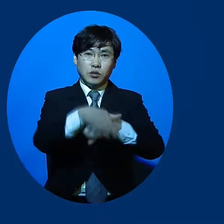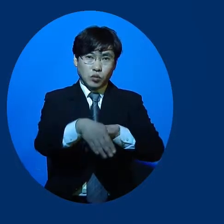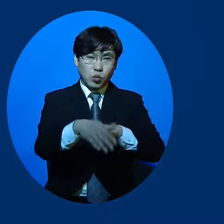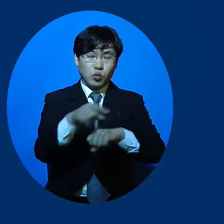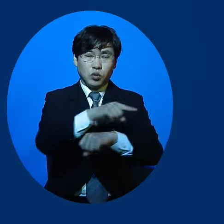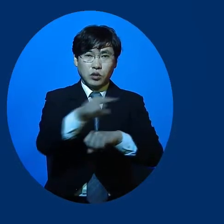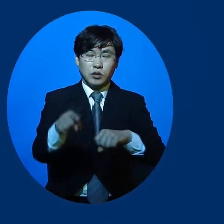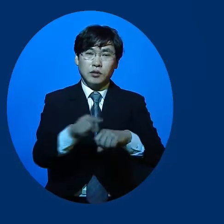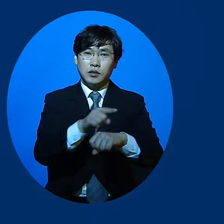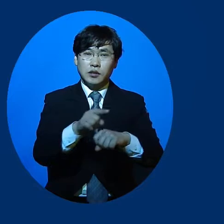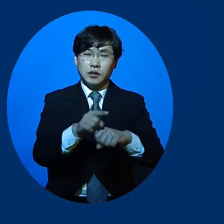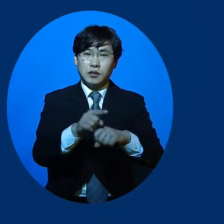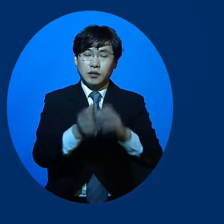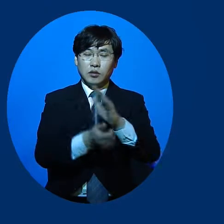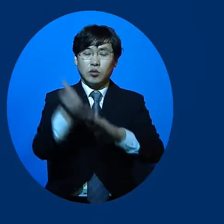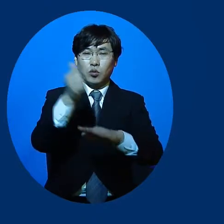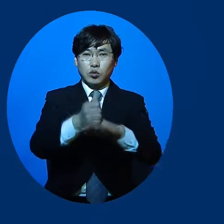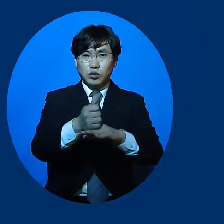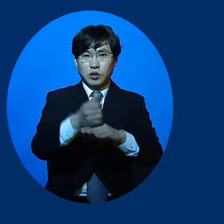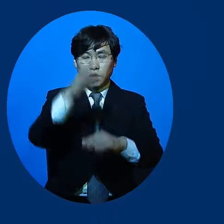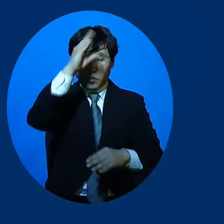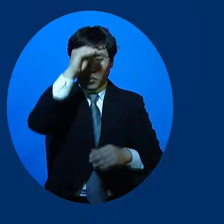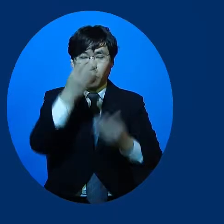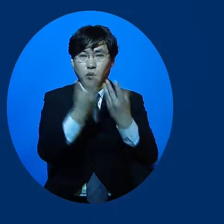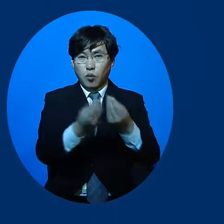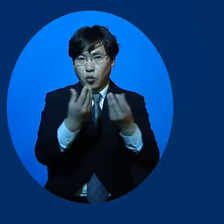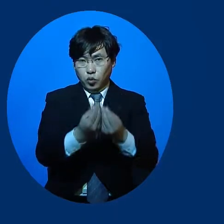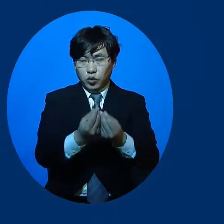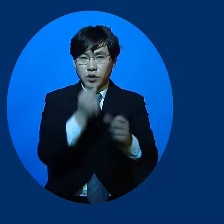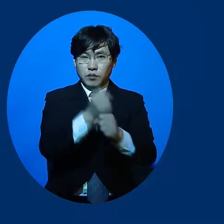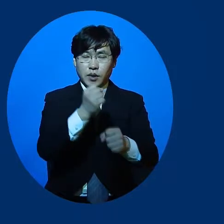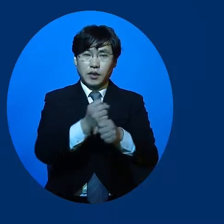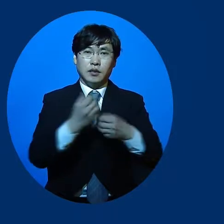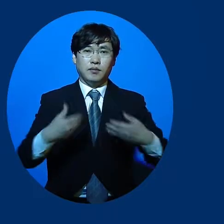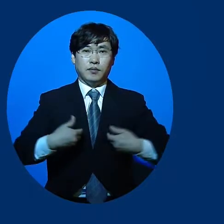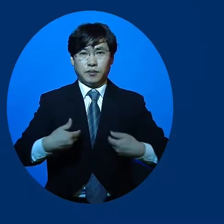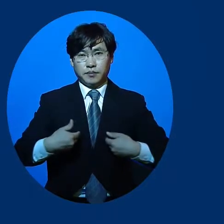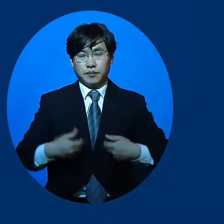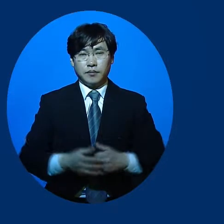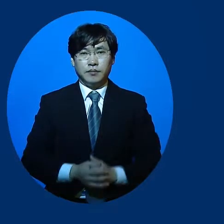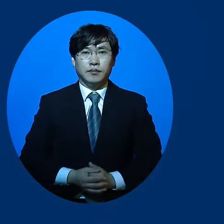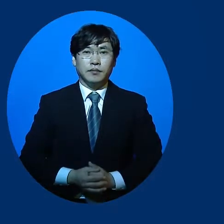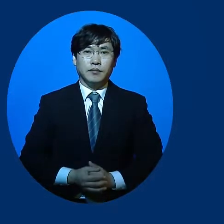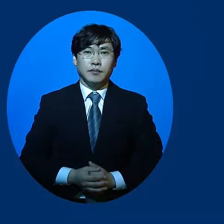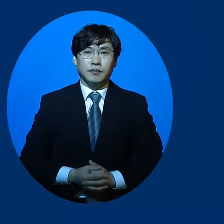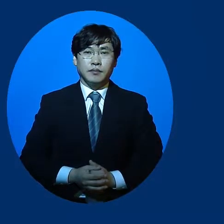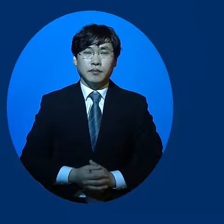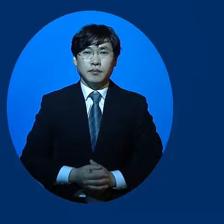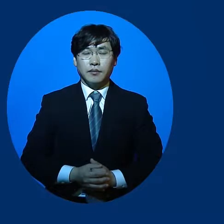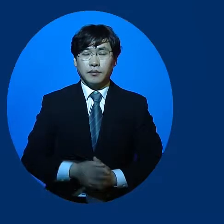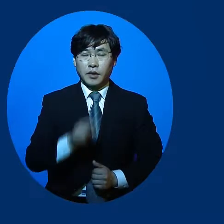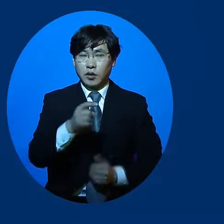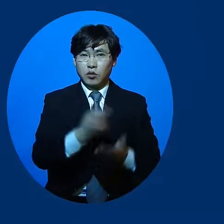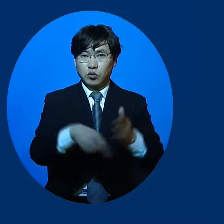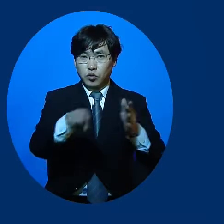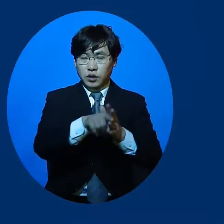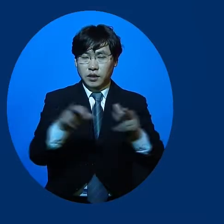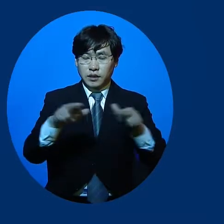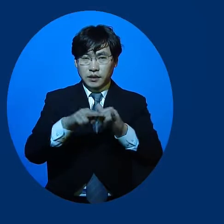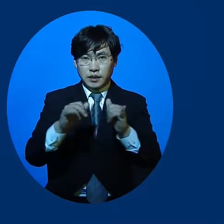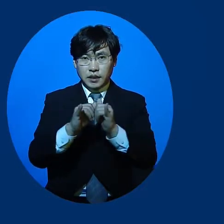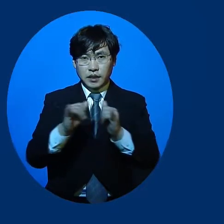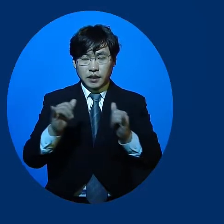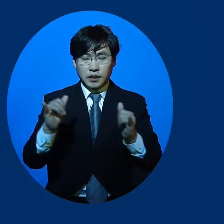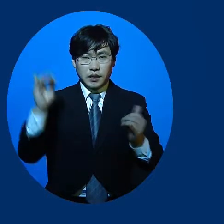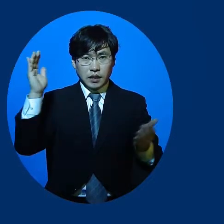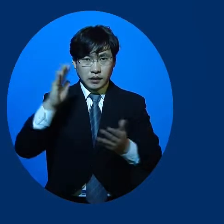강원도만의 이런 성공적인 모델을 개발하고 만들 그런 필요성이 있습니다. 이를 위해서는 장애 학생과의